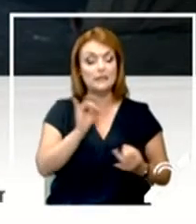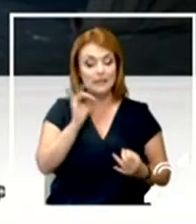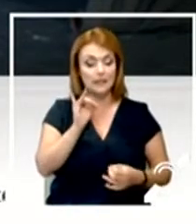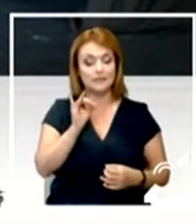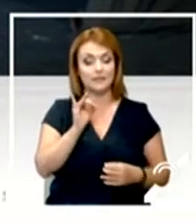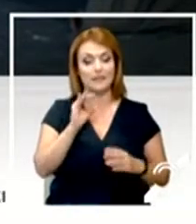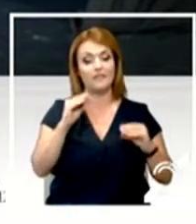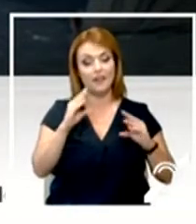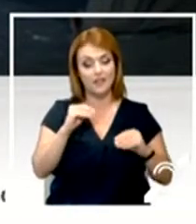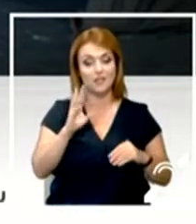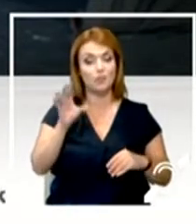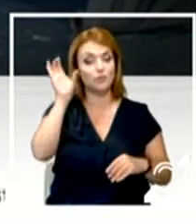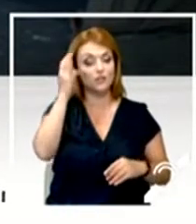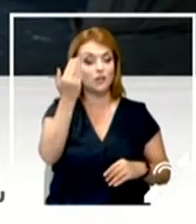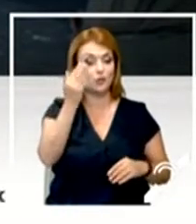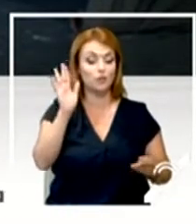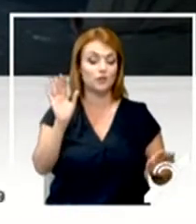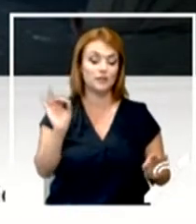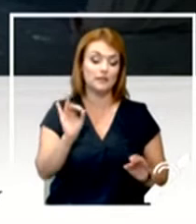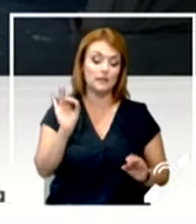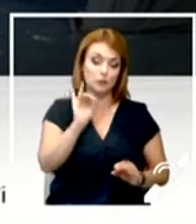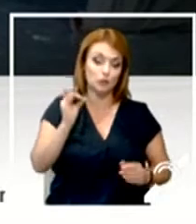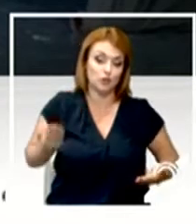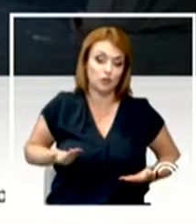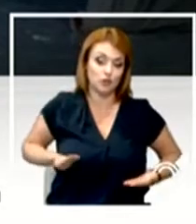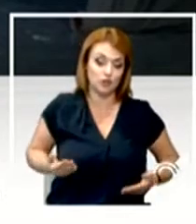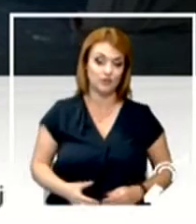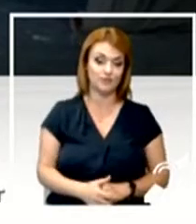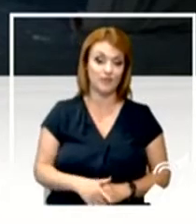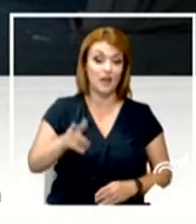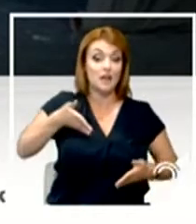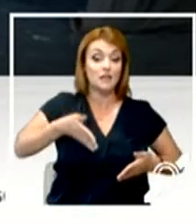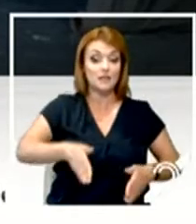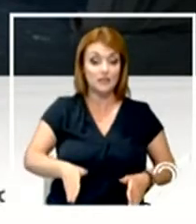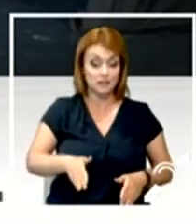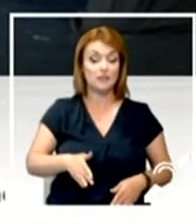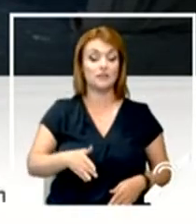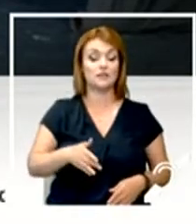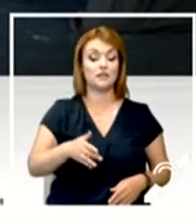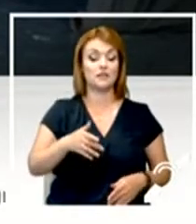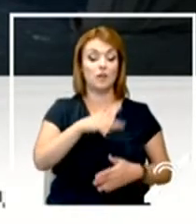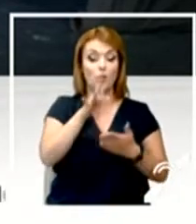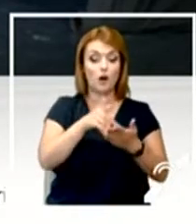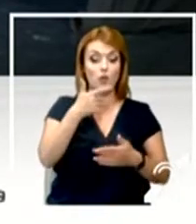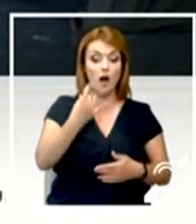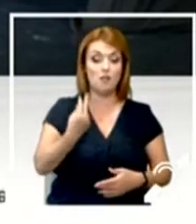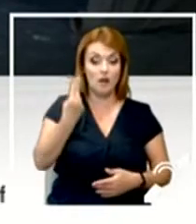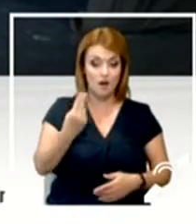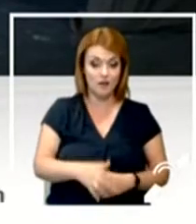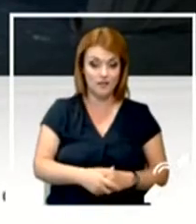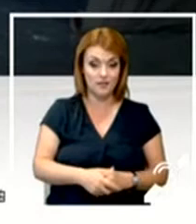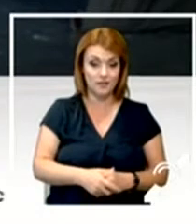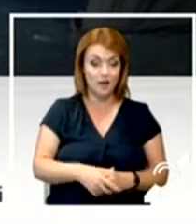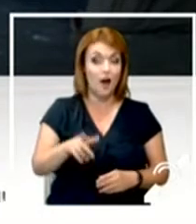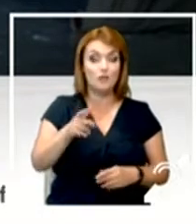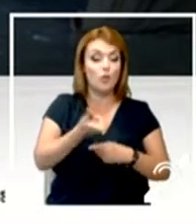dar și a memoriilor împărtășite cu cei prezenți în sală. Născută în satul Ireasca, județul Galați, Mioara Velicu este una dintre cele mai